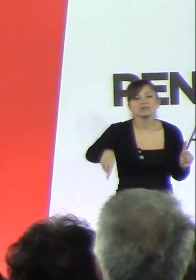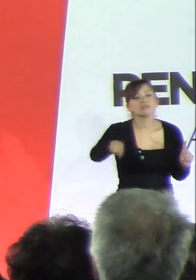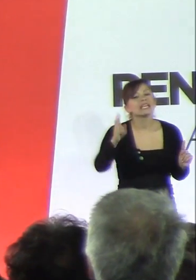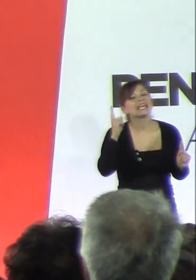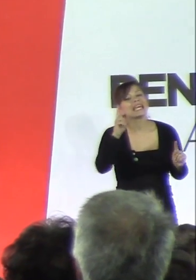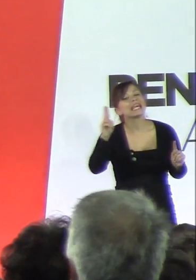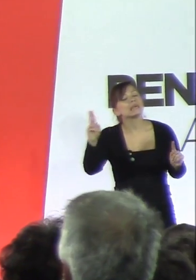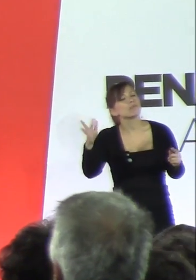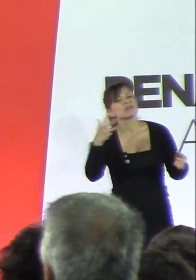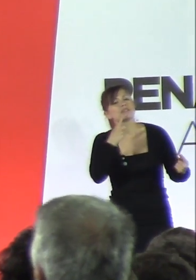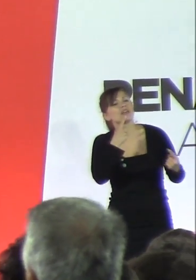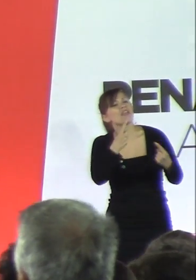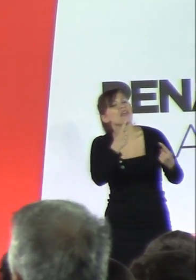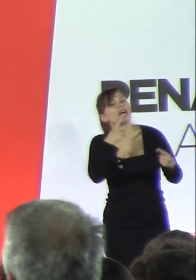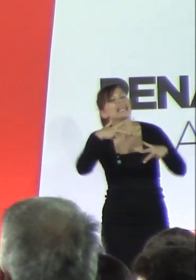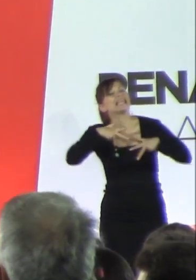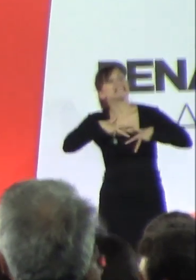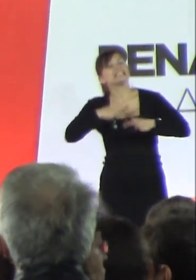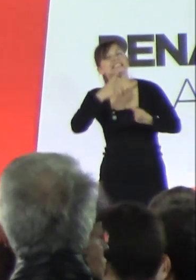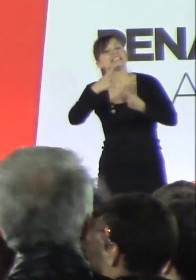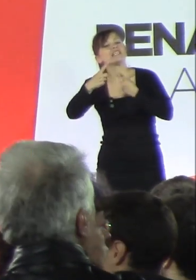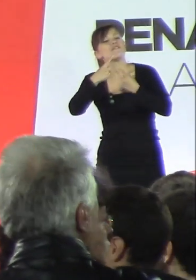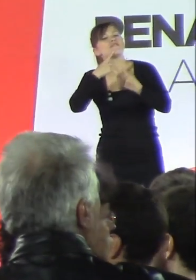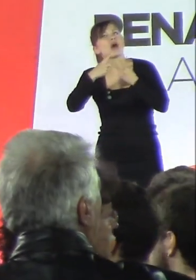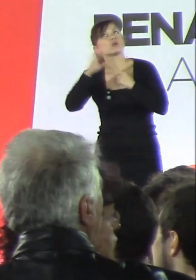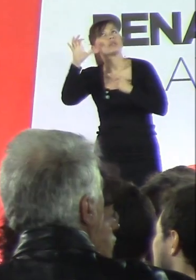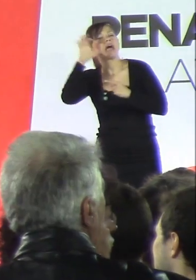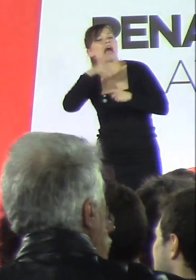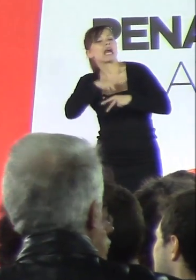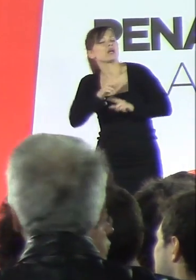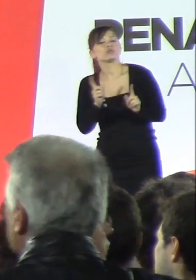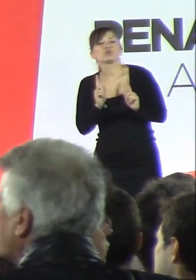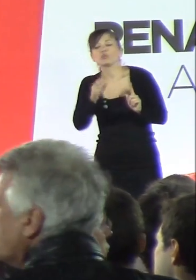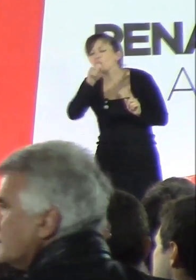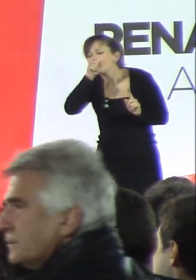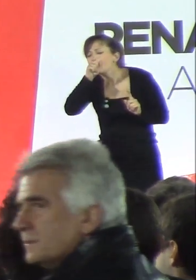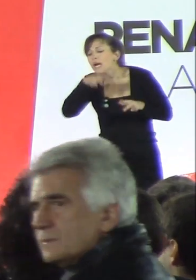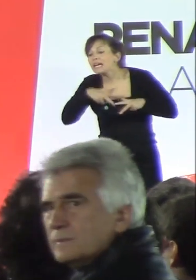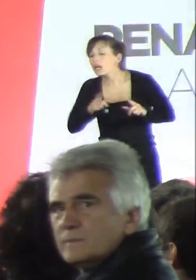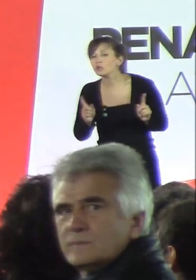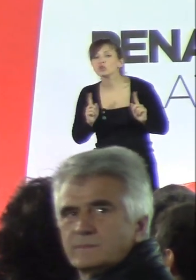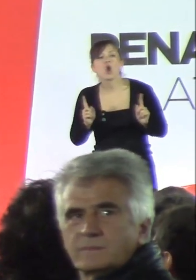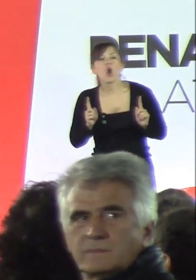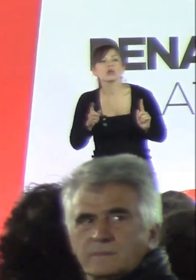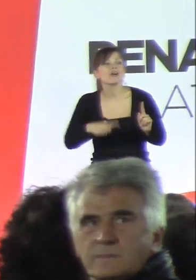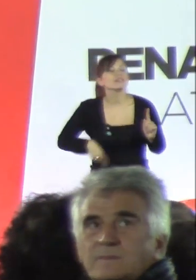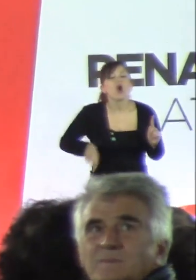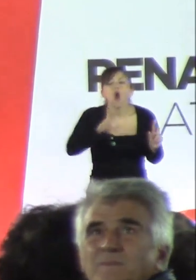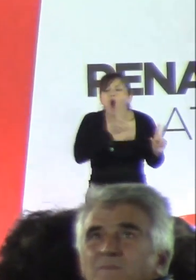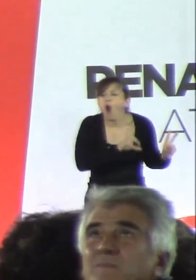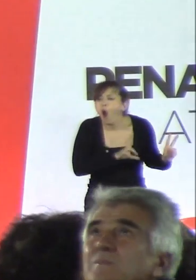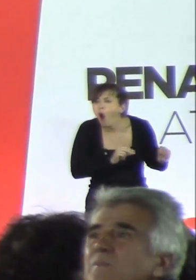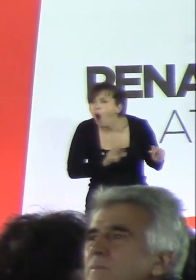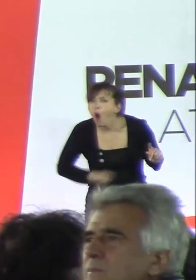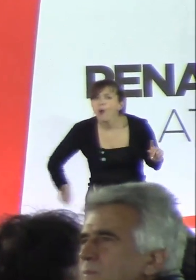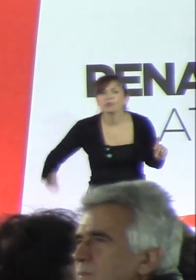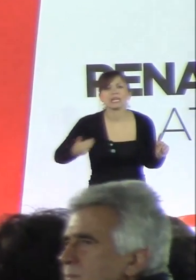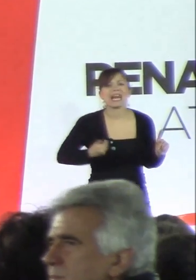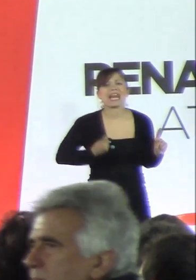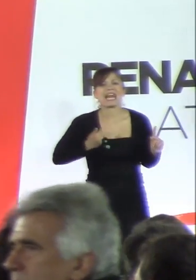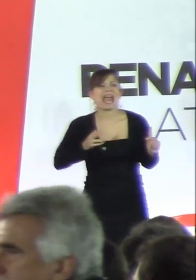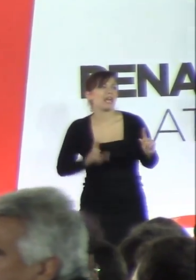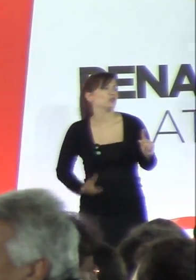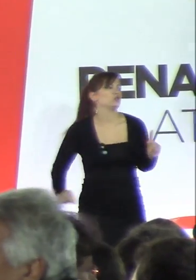να συνδιαλέγονται με τα μεγάλα συμφέροντα, και κυρίως που είναι σαν όλους εσάς, σαν όλους τους νέους